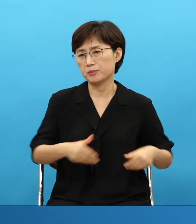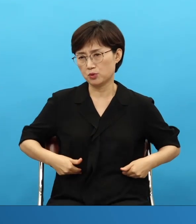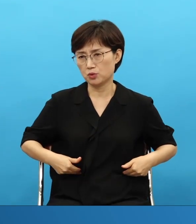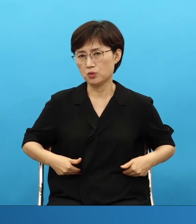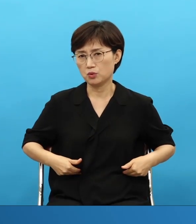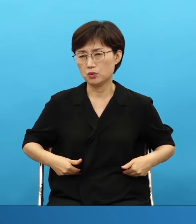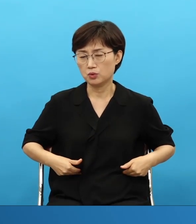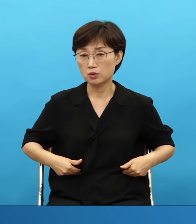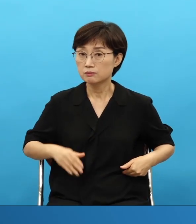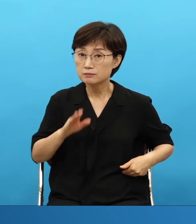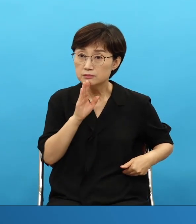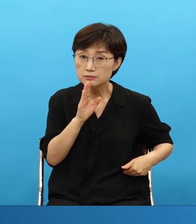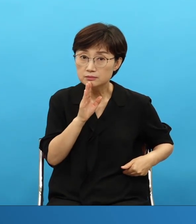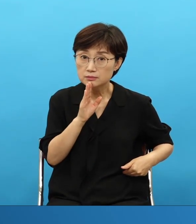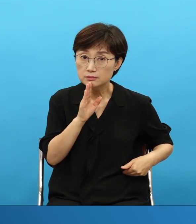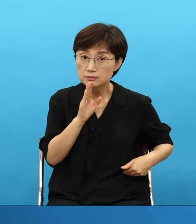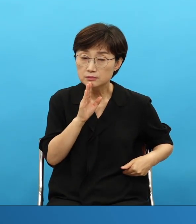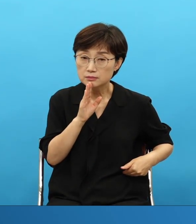those disasters. 거의